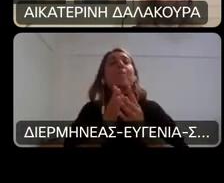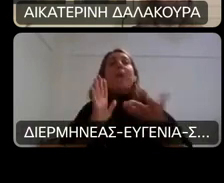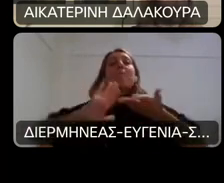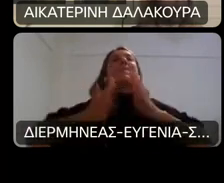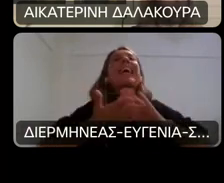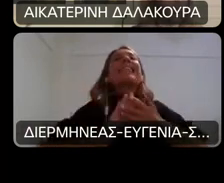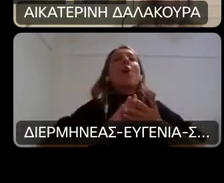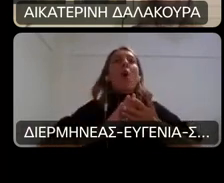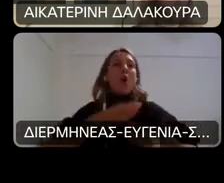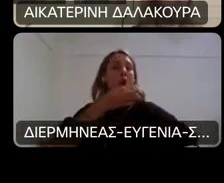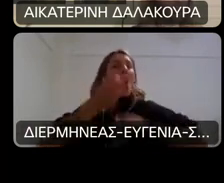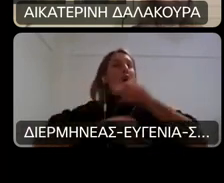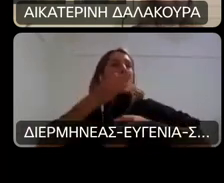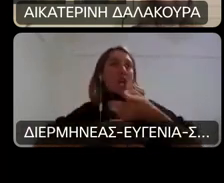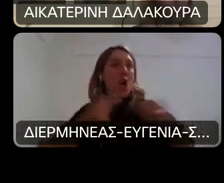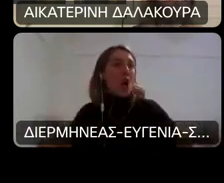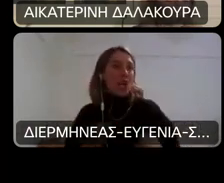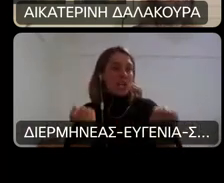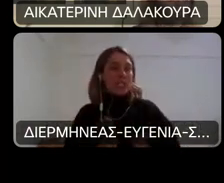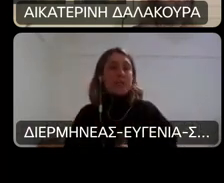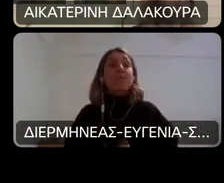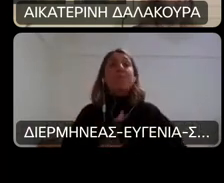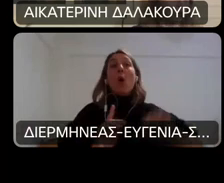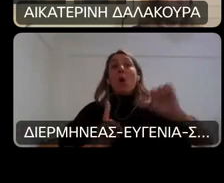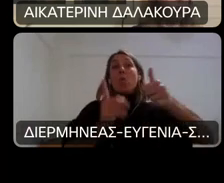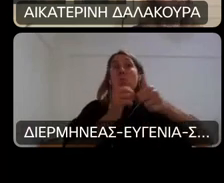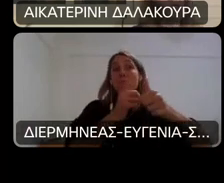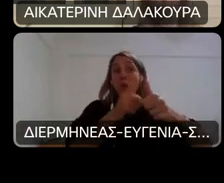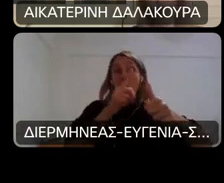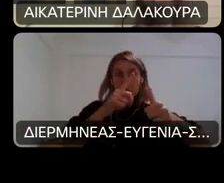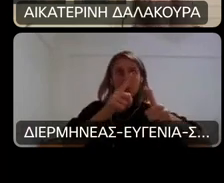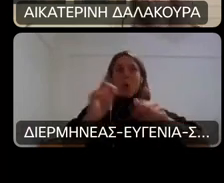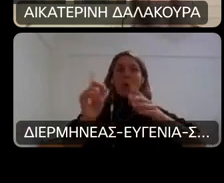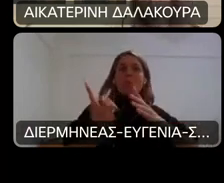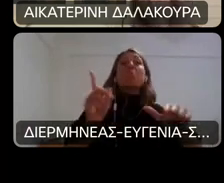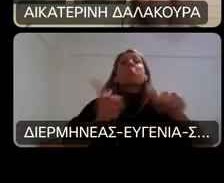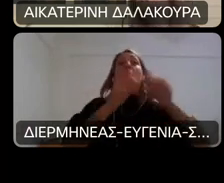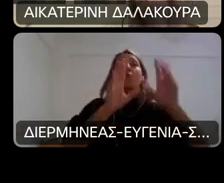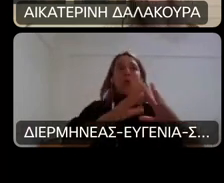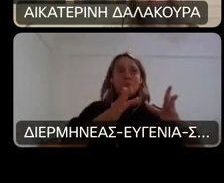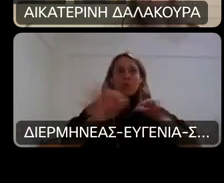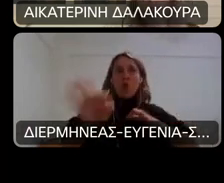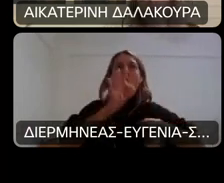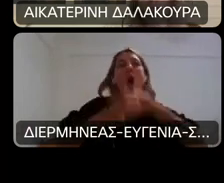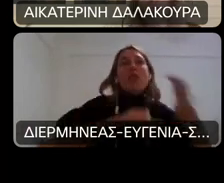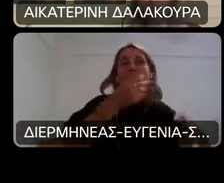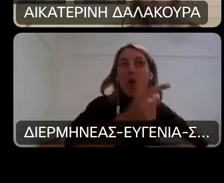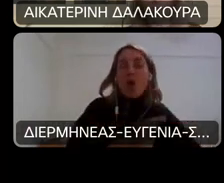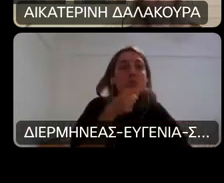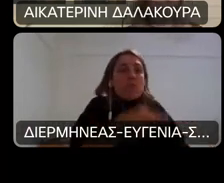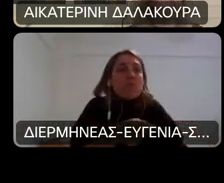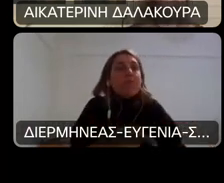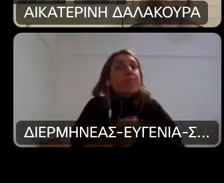οδηγός χρήσης. Πιο συγκεκριμένα, ο στόχος της πρώτης εκδοχής του οδηγού, και αυτό δικαιολογεί και γιατί το κάναμε, ενώ υπήρχε ο